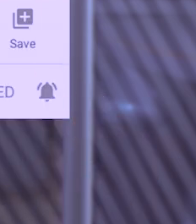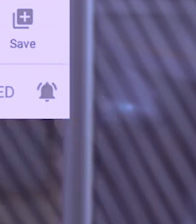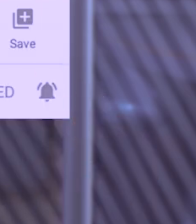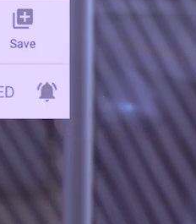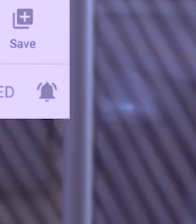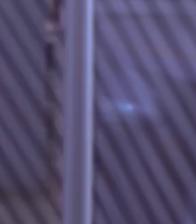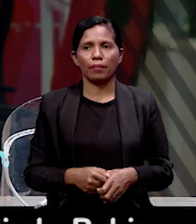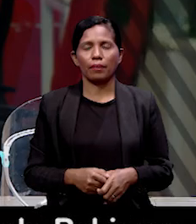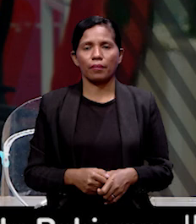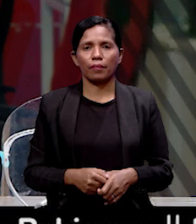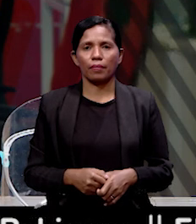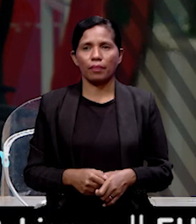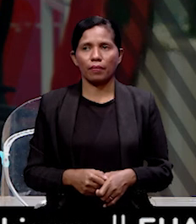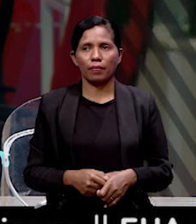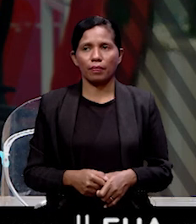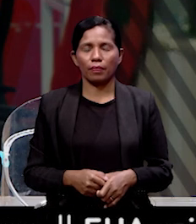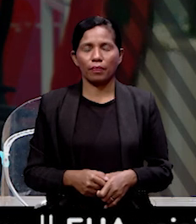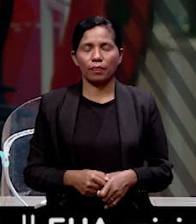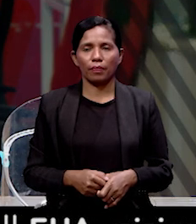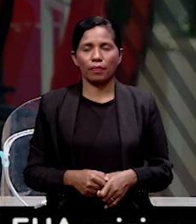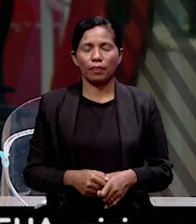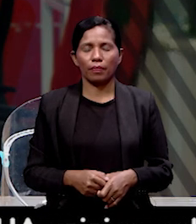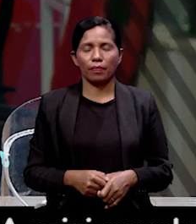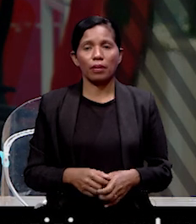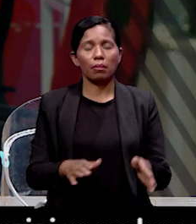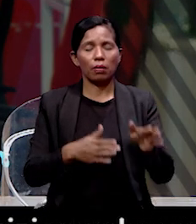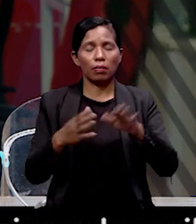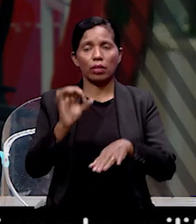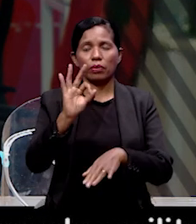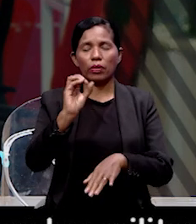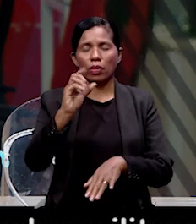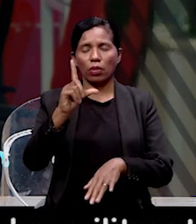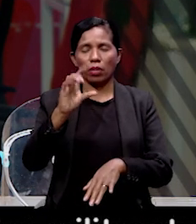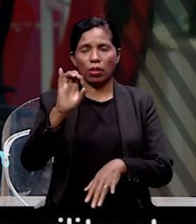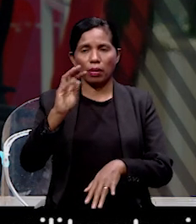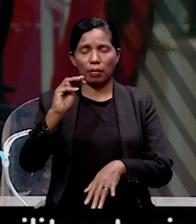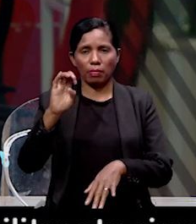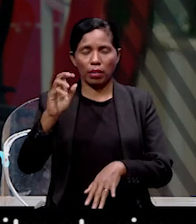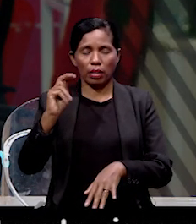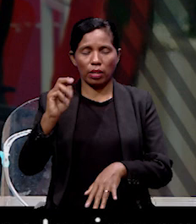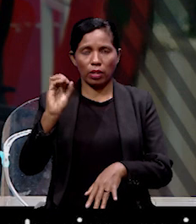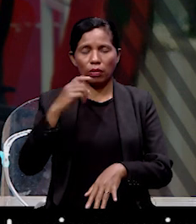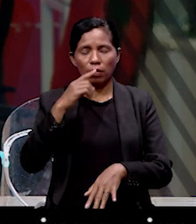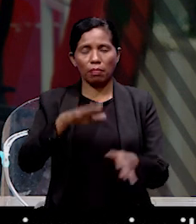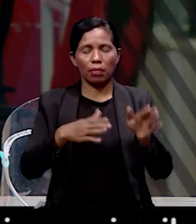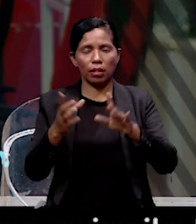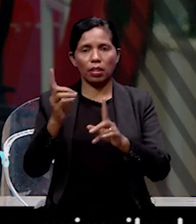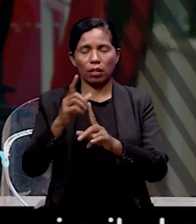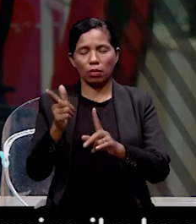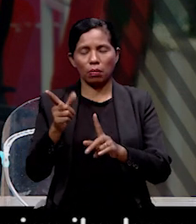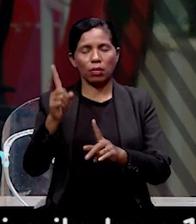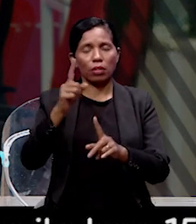more information. Saudoso Luis Filomeno Rodrigues de Almeida mate loron ruen lurecin ida fulang agosto.